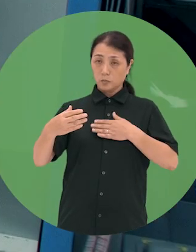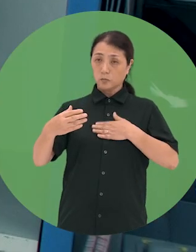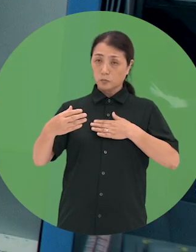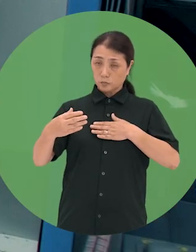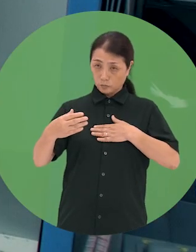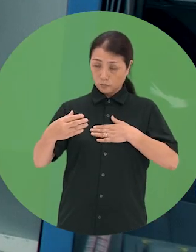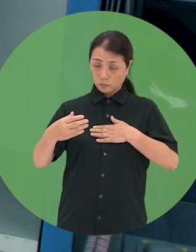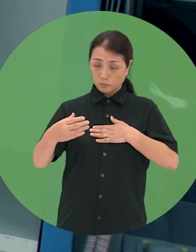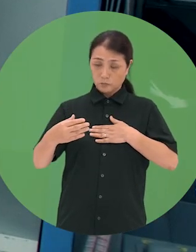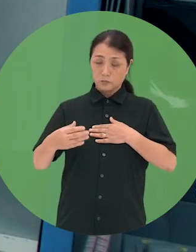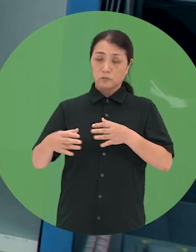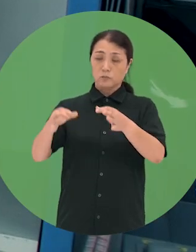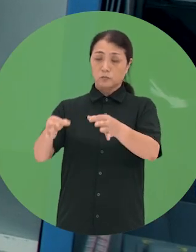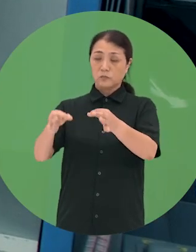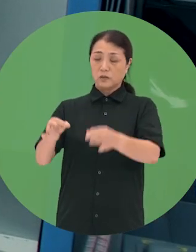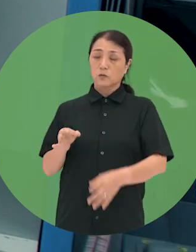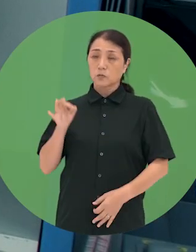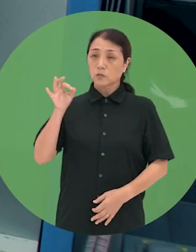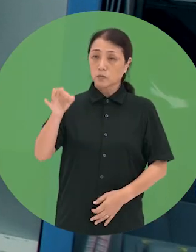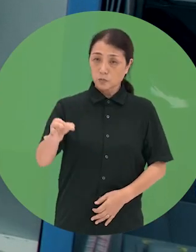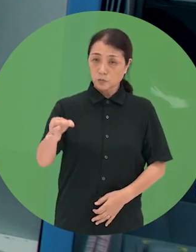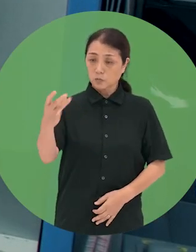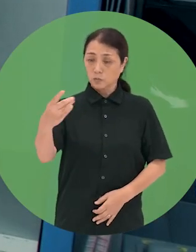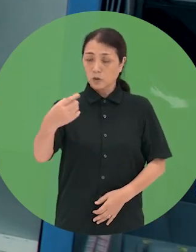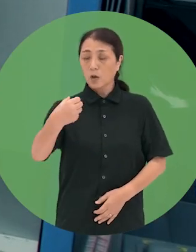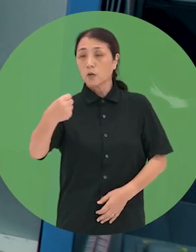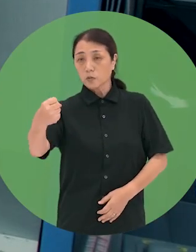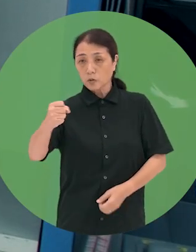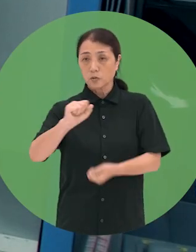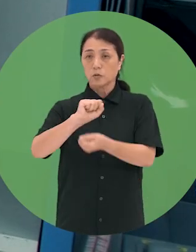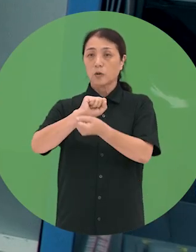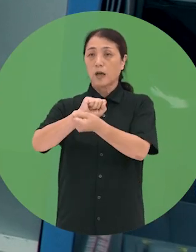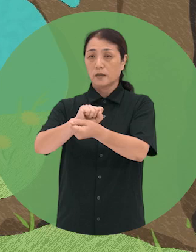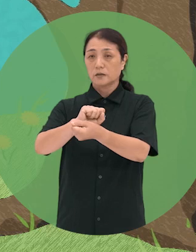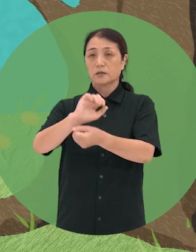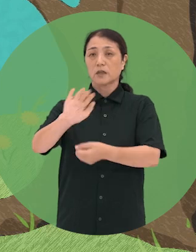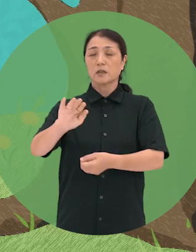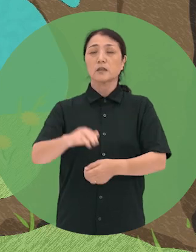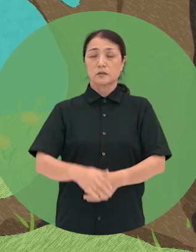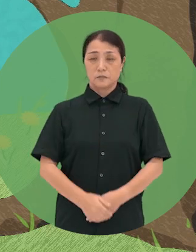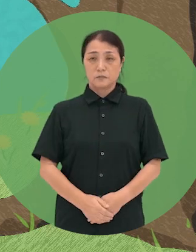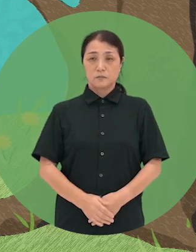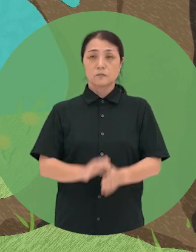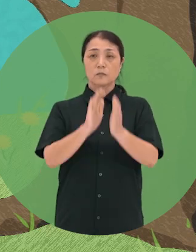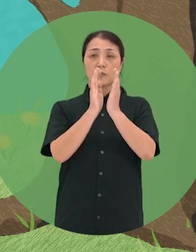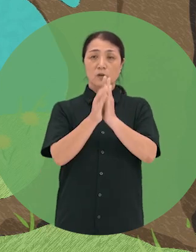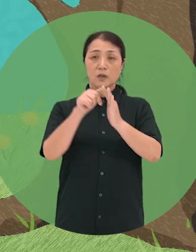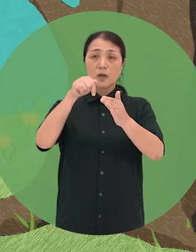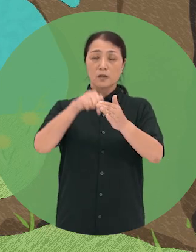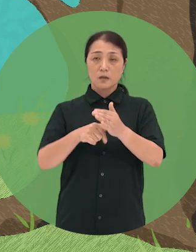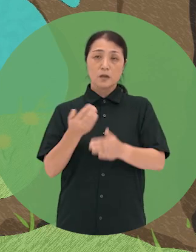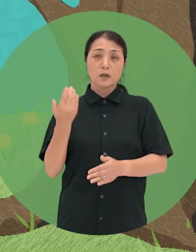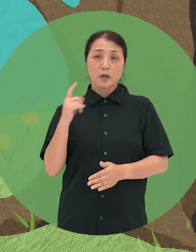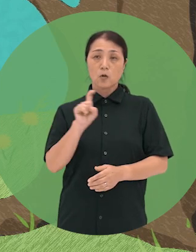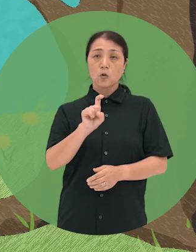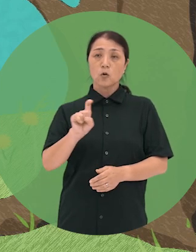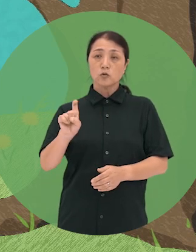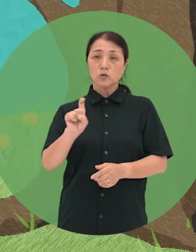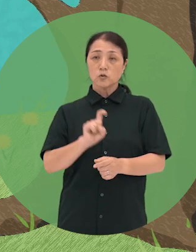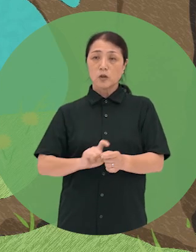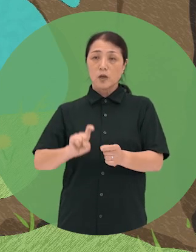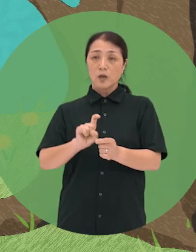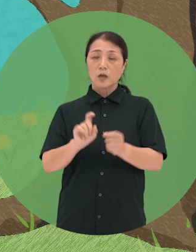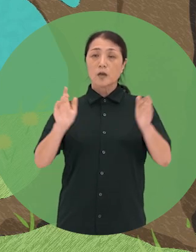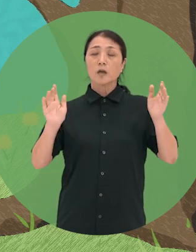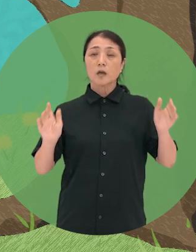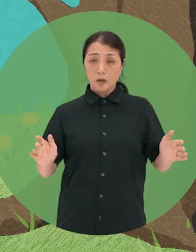などの方法でお金を騙し取る犯罪行為のことです。 県内で過去10年間に発生した被害件